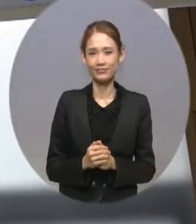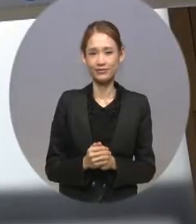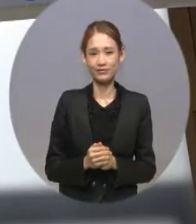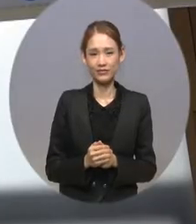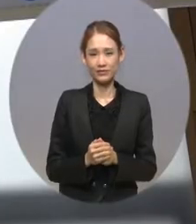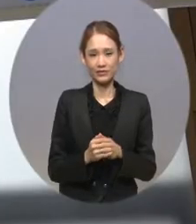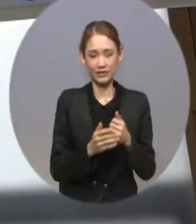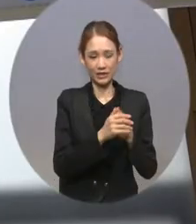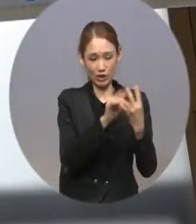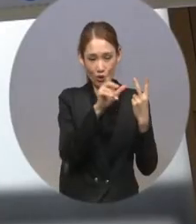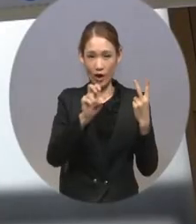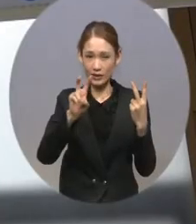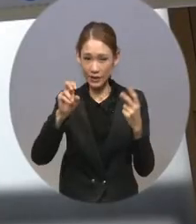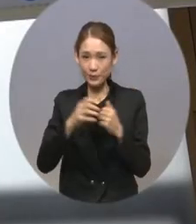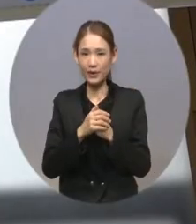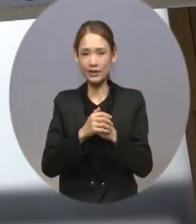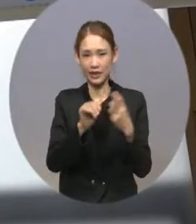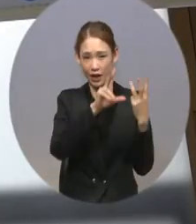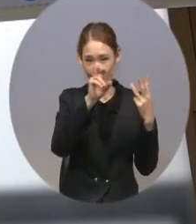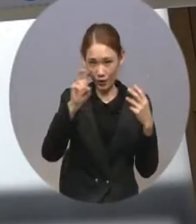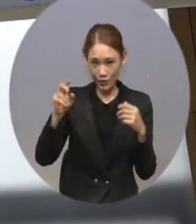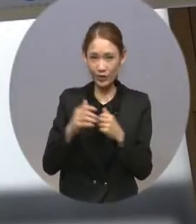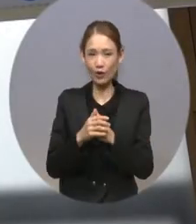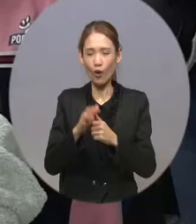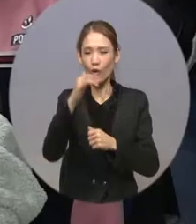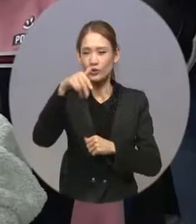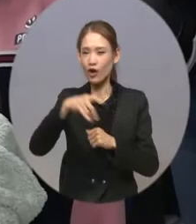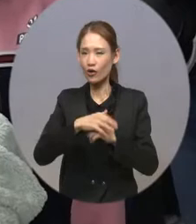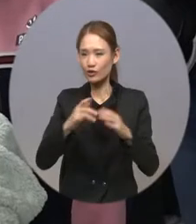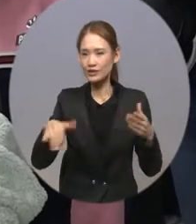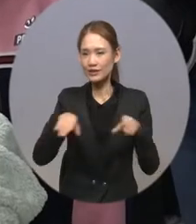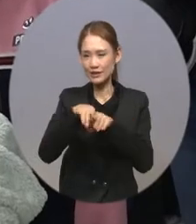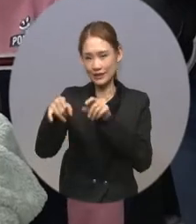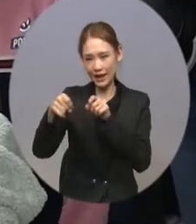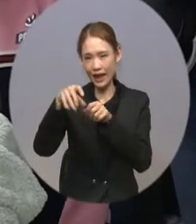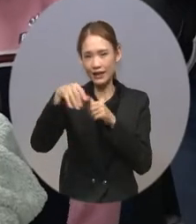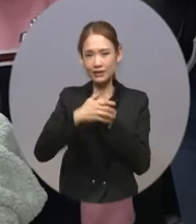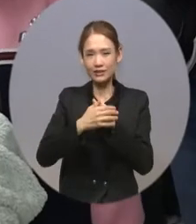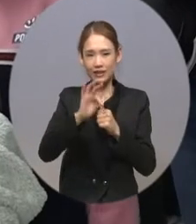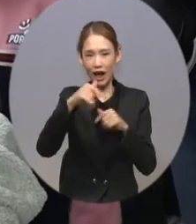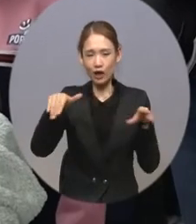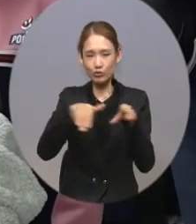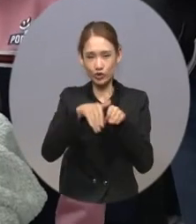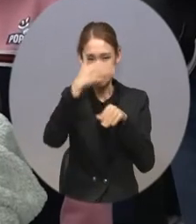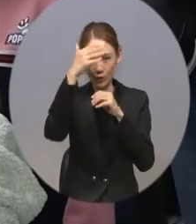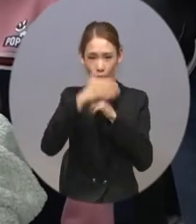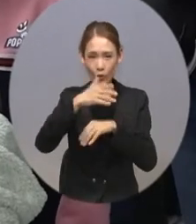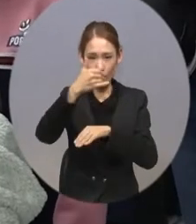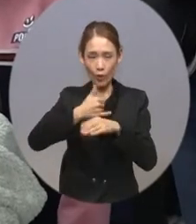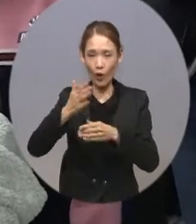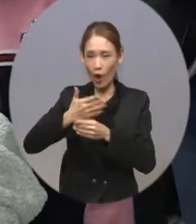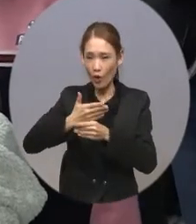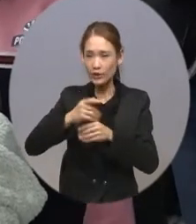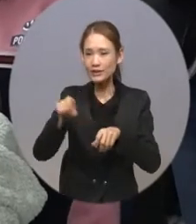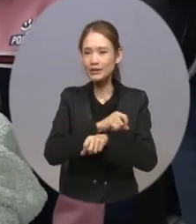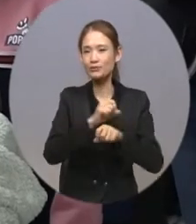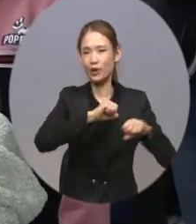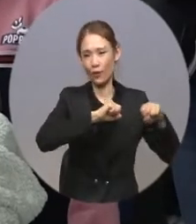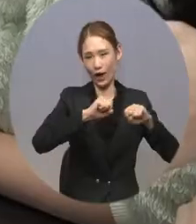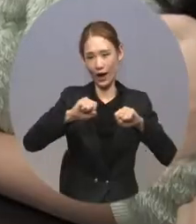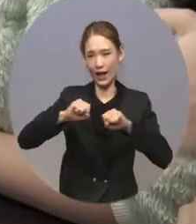지난 21일과 22일 홍성군 일대에서 다문화 청소년 농어촌 특별활동 프로그램이